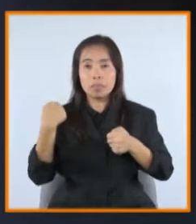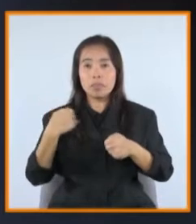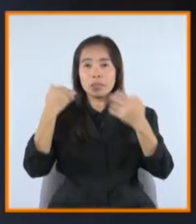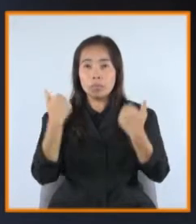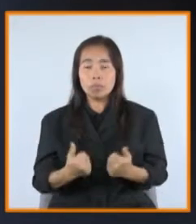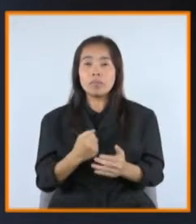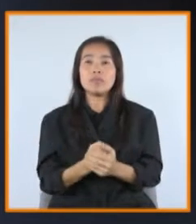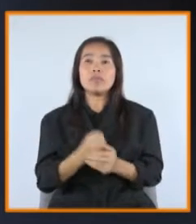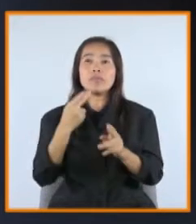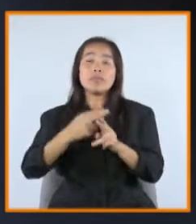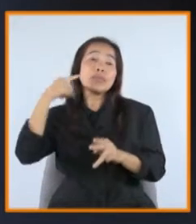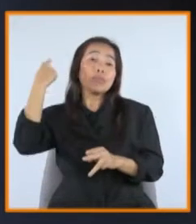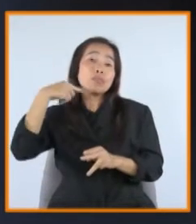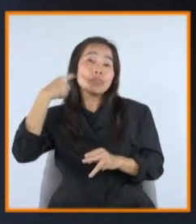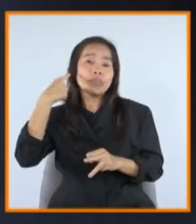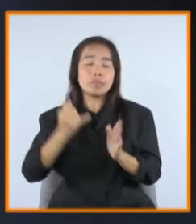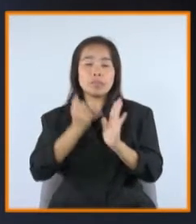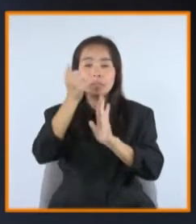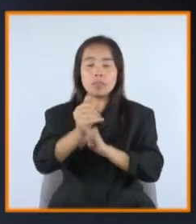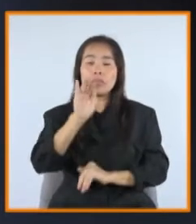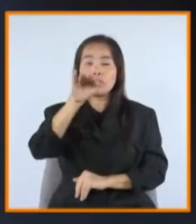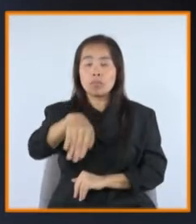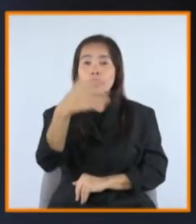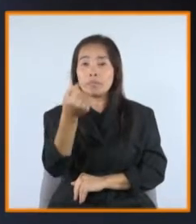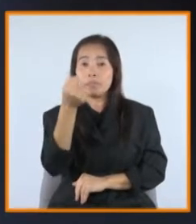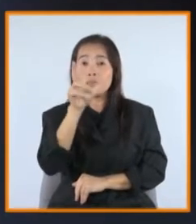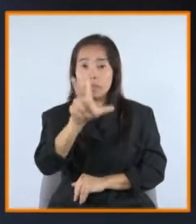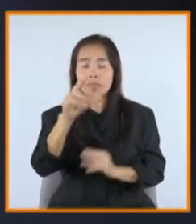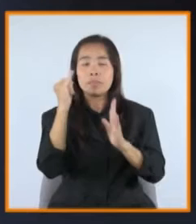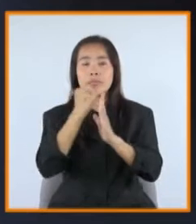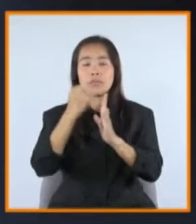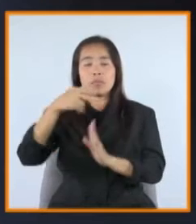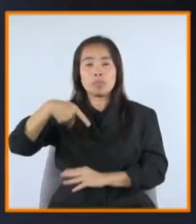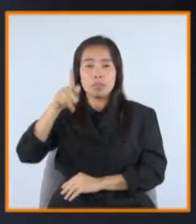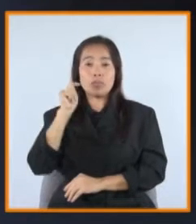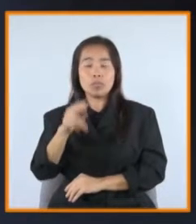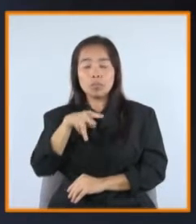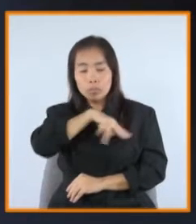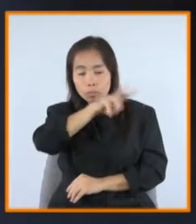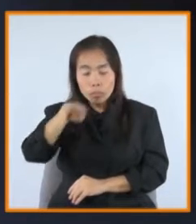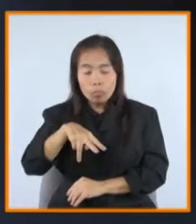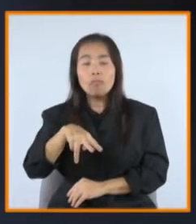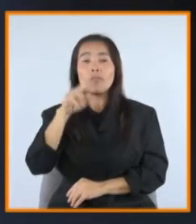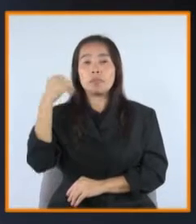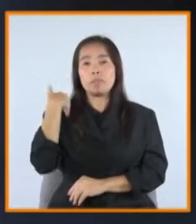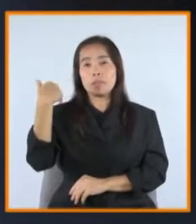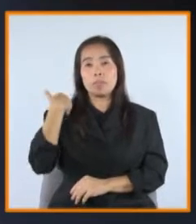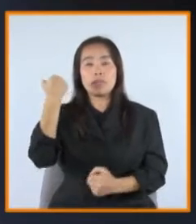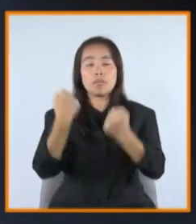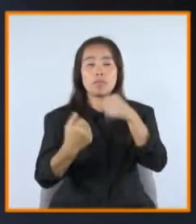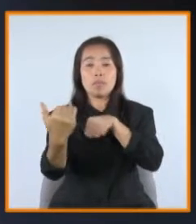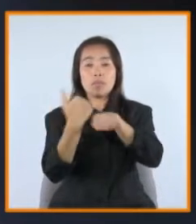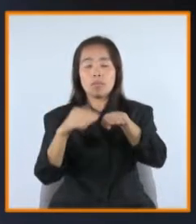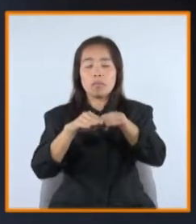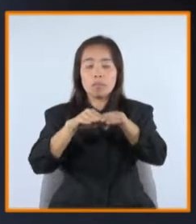าดาสิริคงลงพื้นที่คลอง13จังหวัดปทุมธานีไปดูพื้นที่นั้นนะคะแล้วก็ไปพบว่ามีถนนทรุดตัวถึง